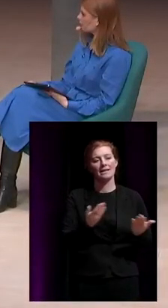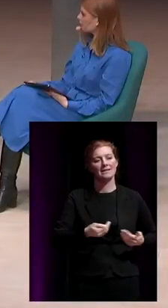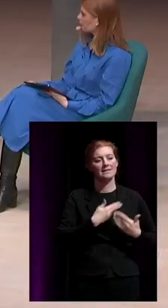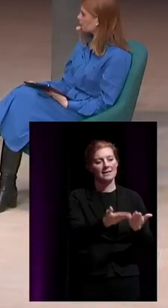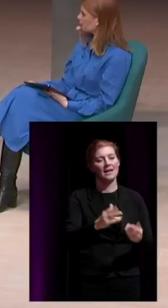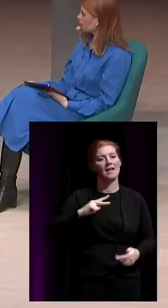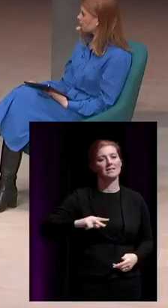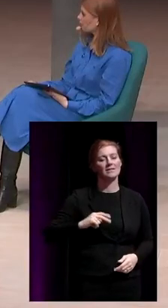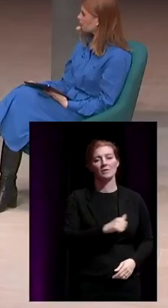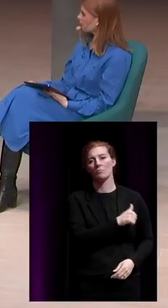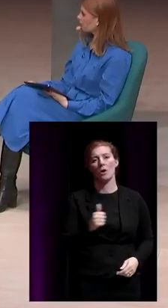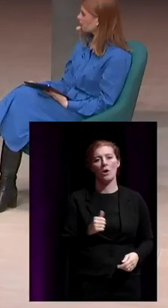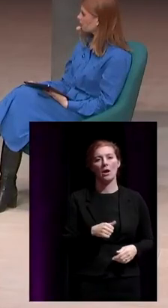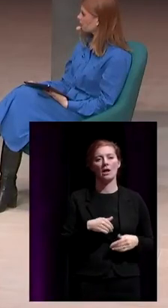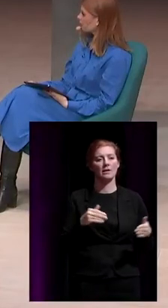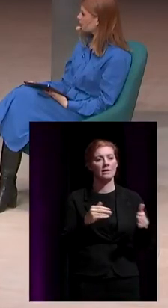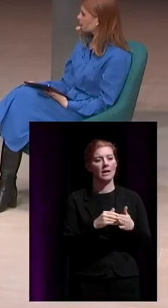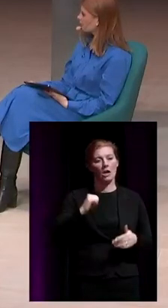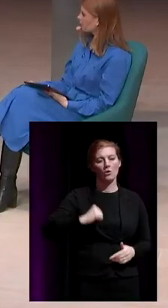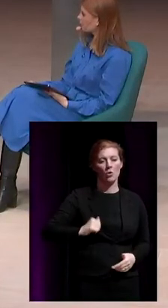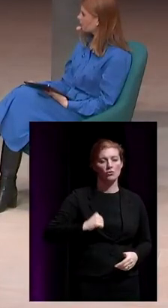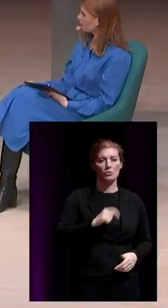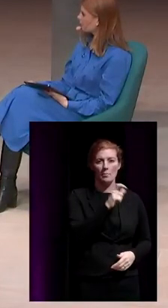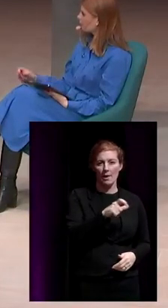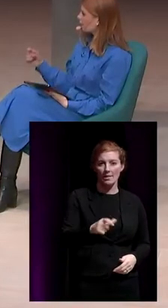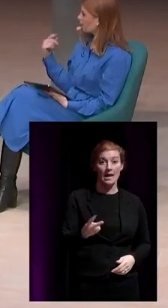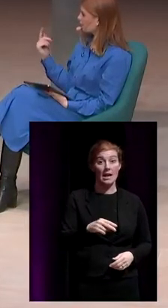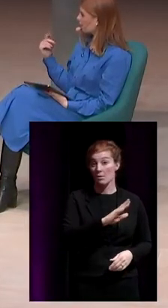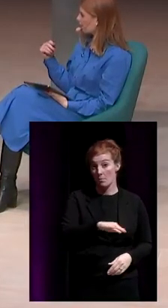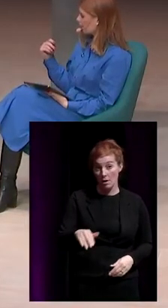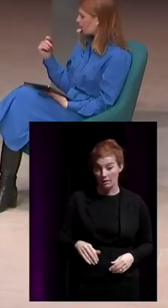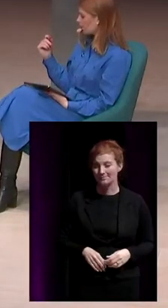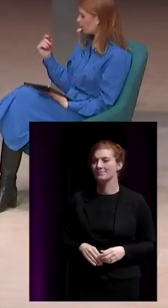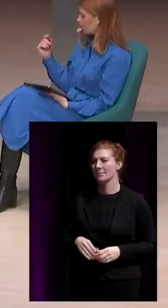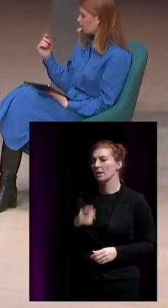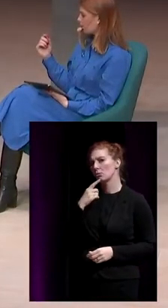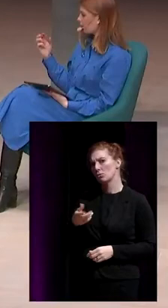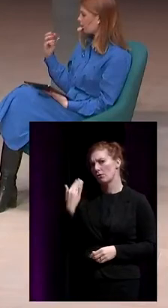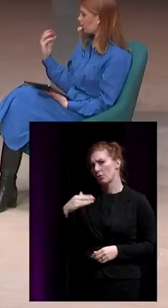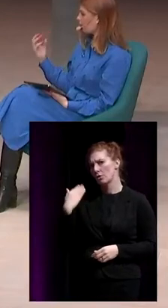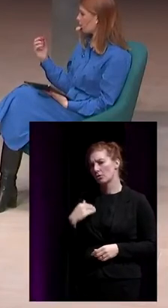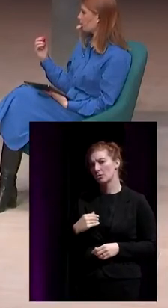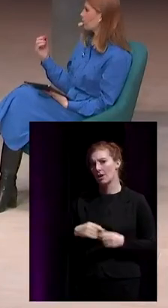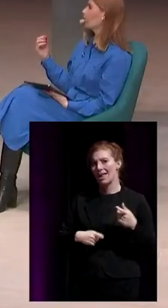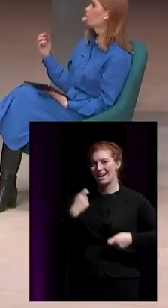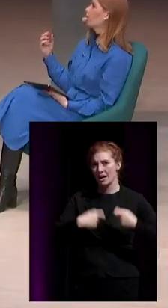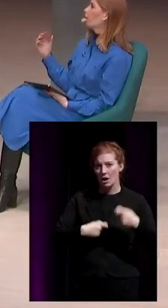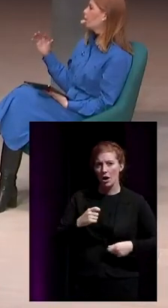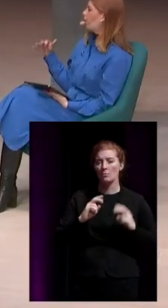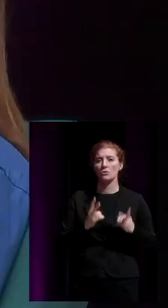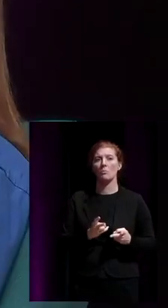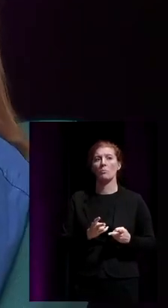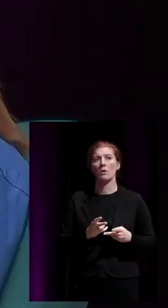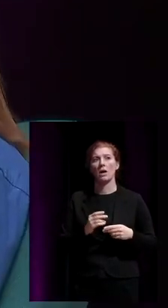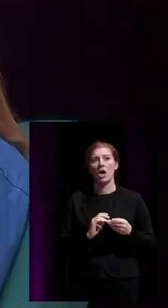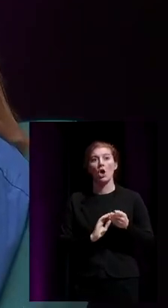att konsumenterna ska sköta det eller barnen för den delen. Mm. Du nämnde här att reklam som